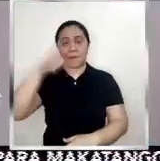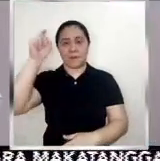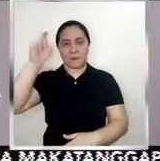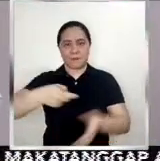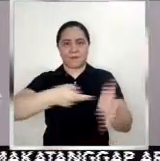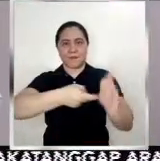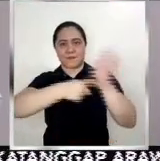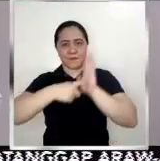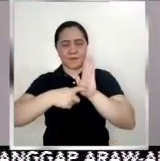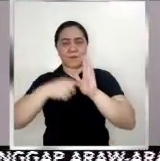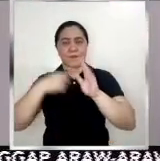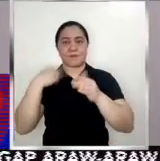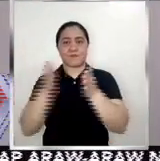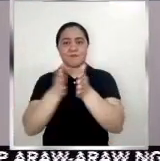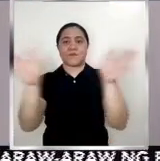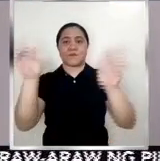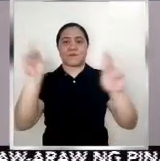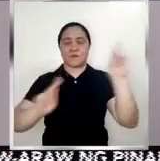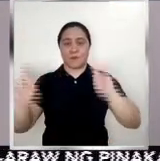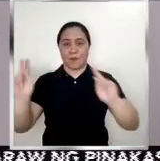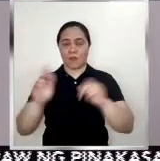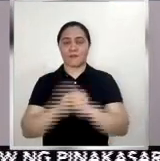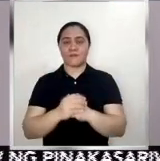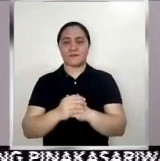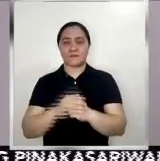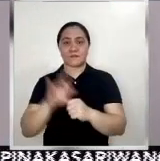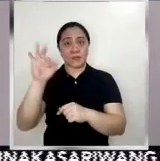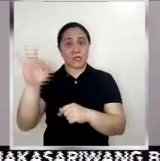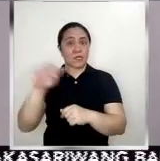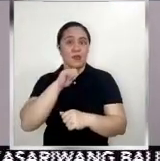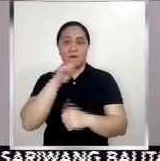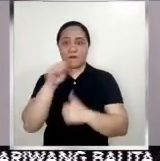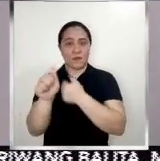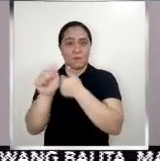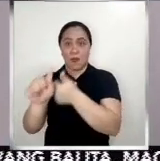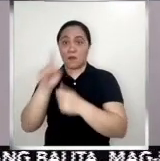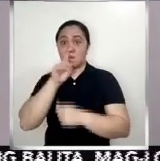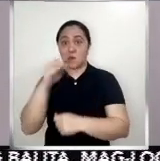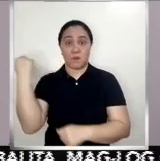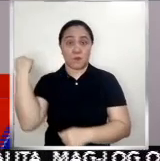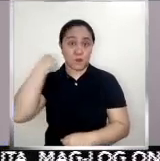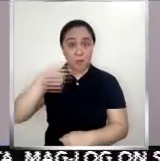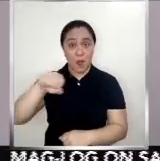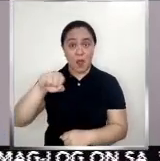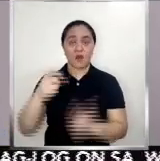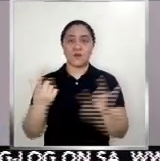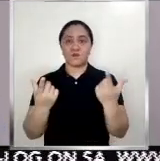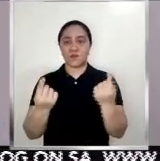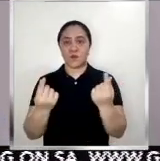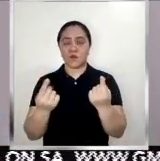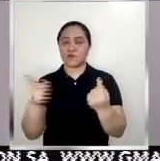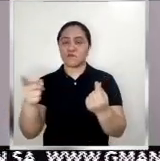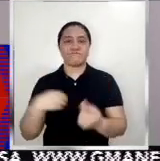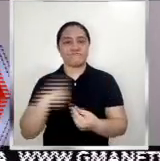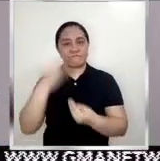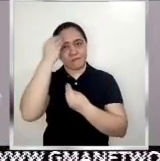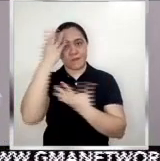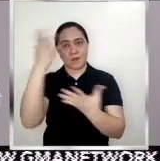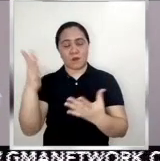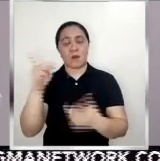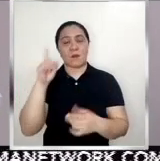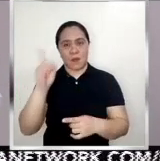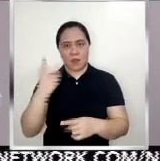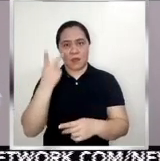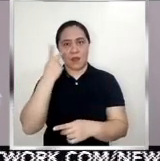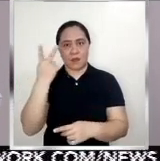Kung talagang hindi natin susundin itong mga health protocols na ito, Yvonne, I am sorry to say na makikita natin na aakyat